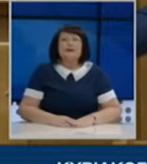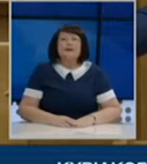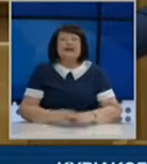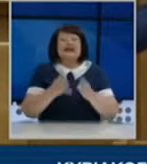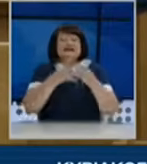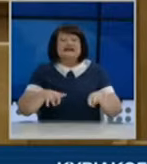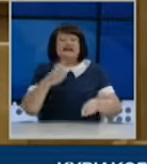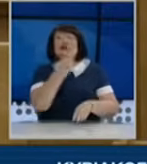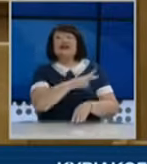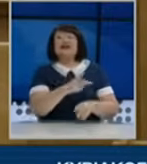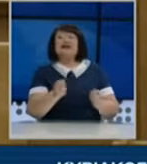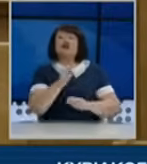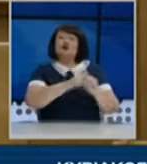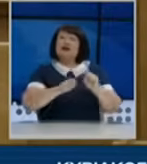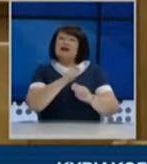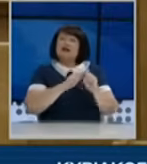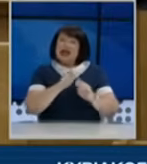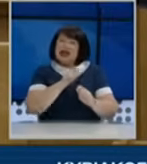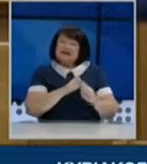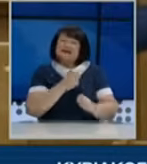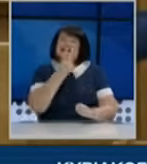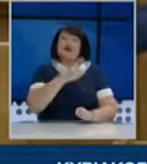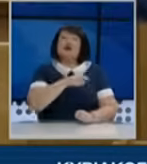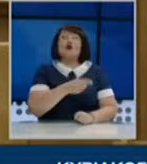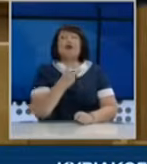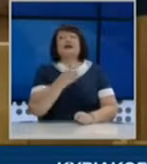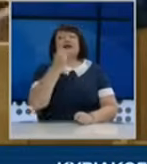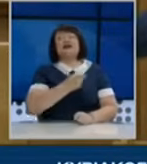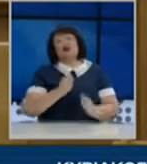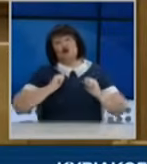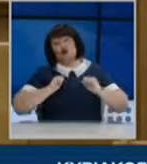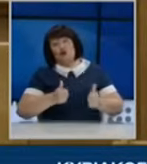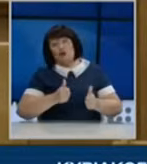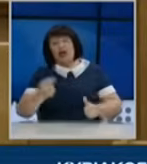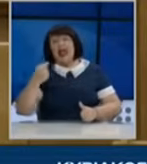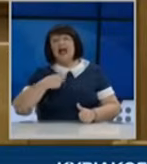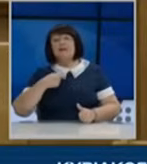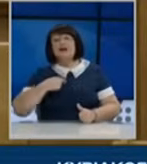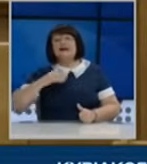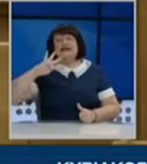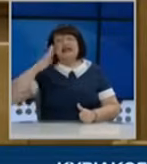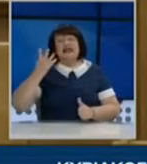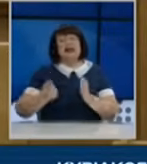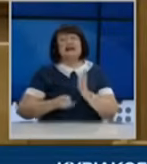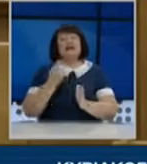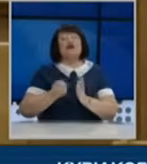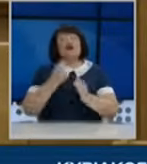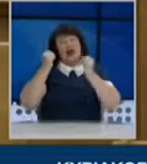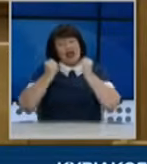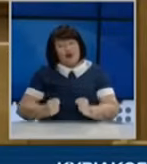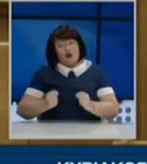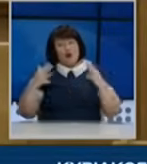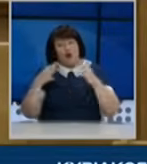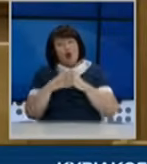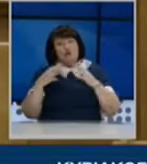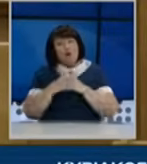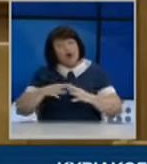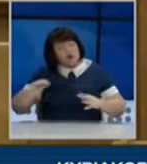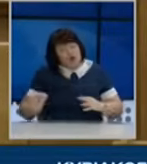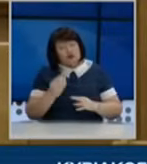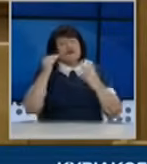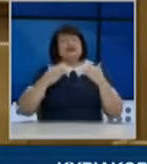του. Έκανε κόμμα και πήρε το 2,3. Τολμά! Εμείς είμαστε τέταρτη φορά παρά τον πόλεμο που μας έκανε στο Ελληνικό Κοινοβούλιο.